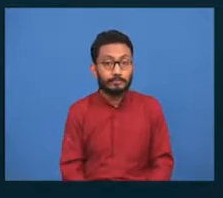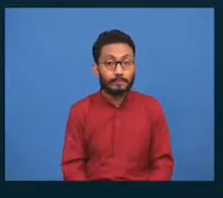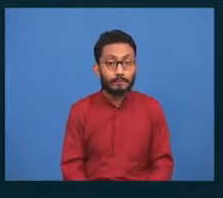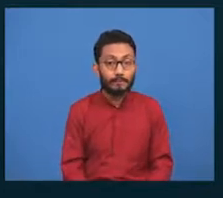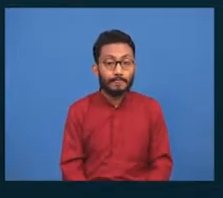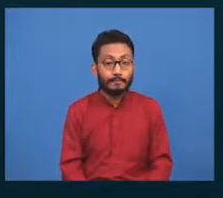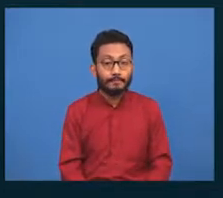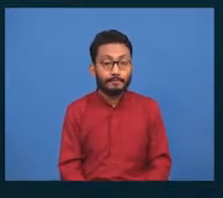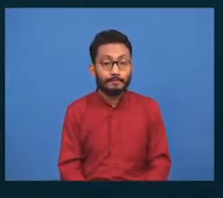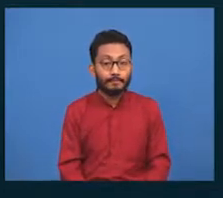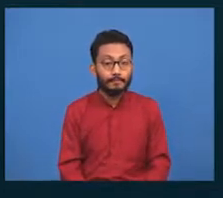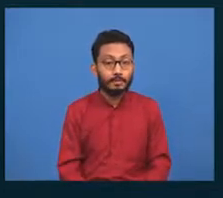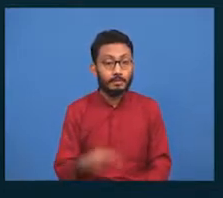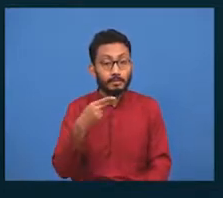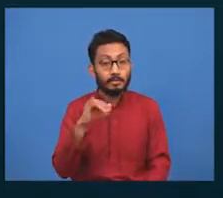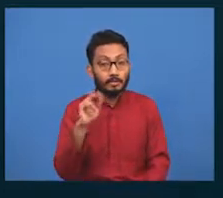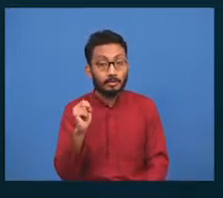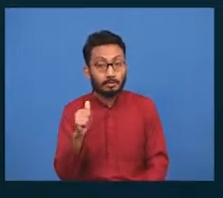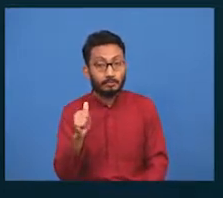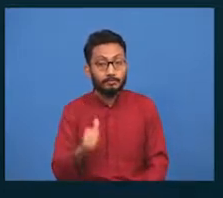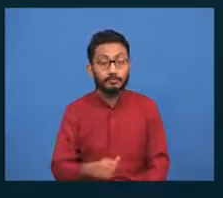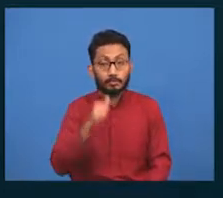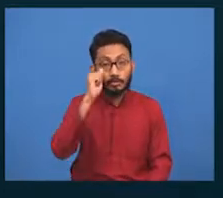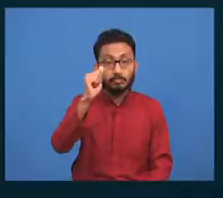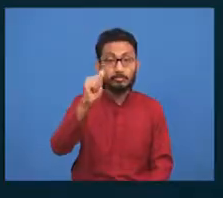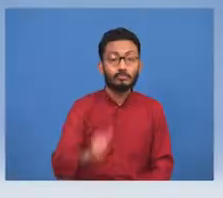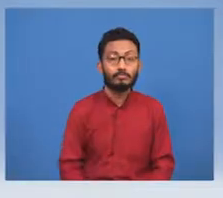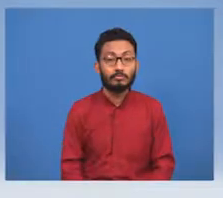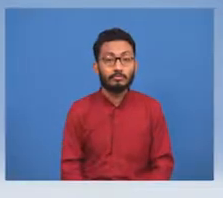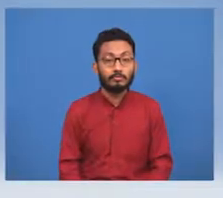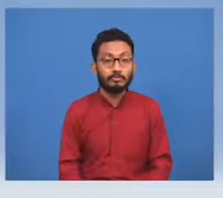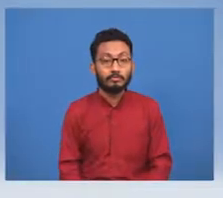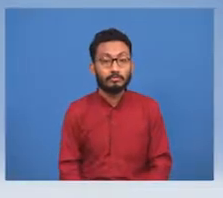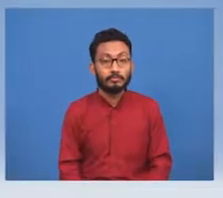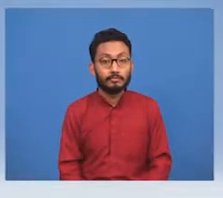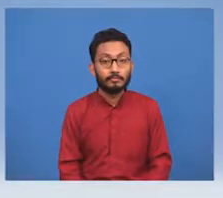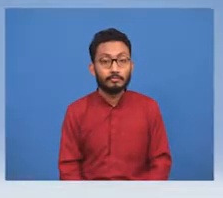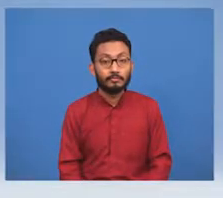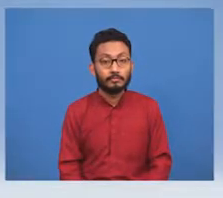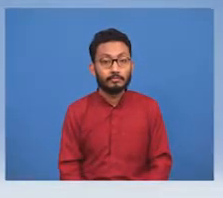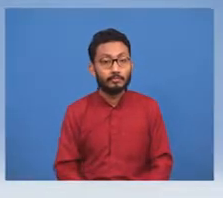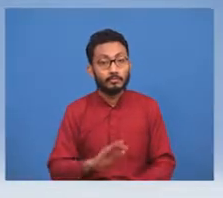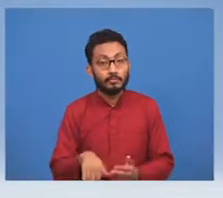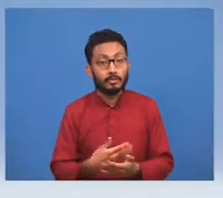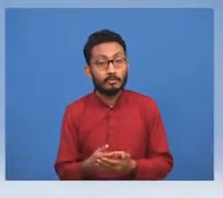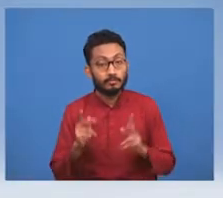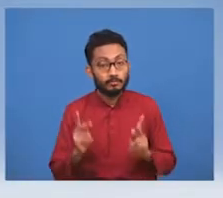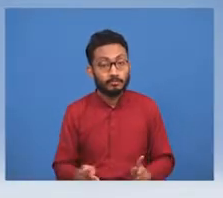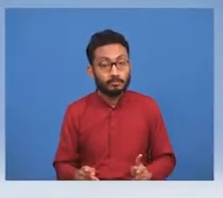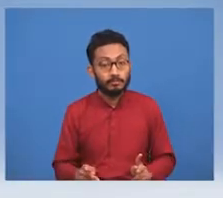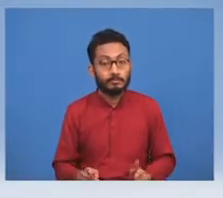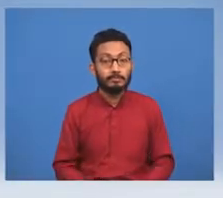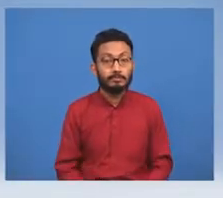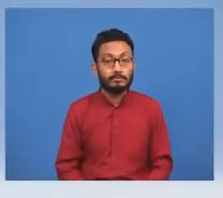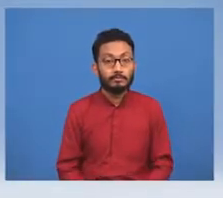kepada Rasulullah, iaitu Allah Subhanahu wa taala. Pelajaran di mata Allah Subhanahu wa taala.